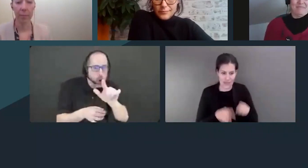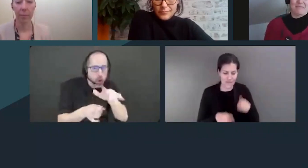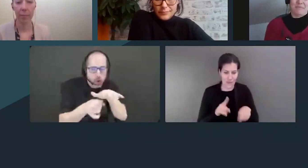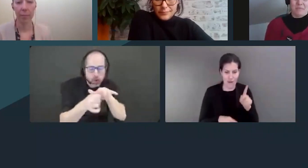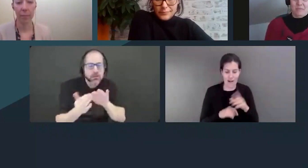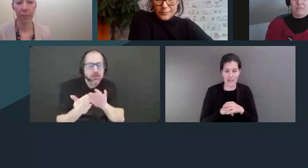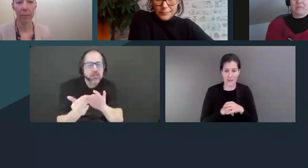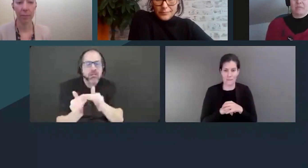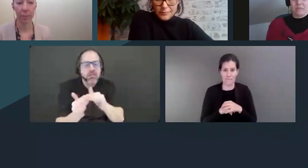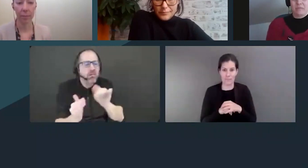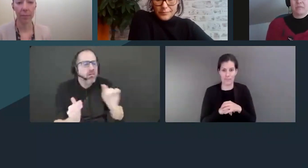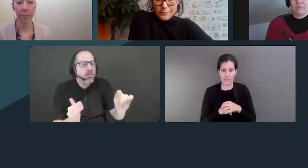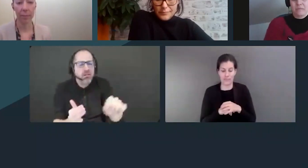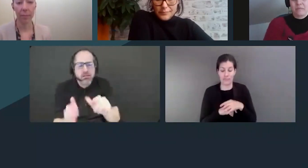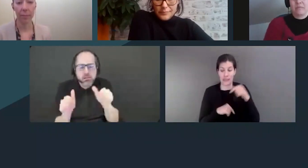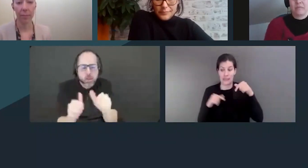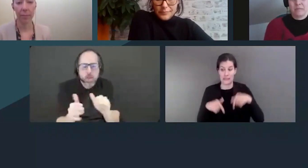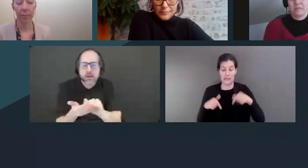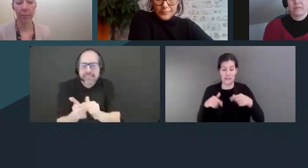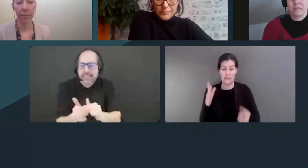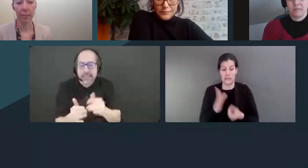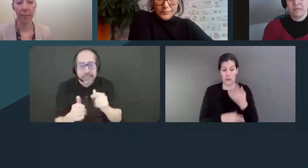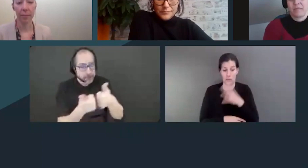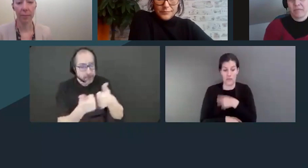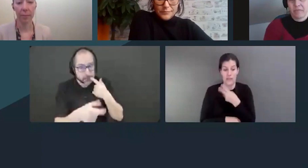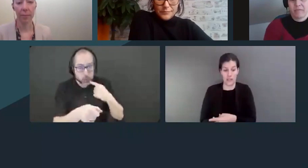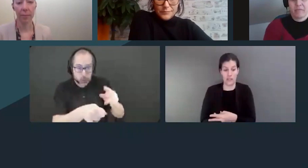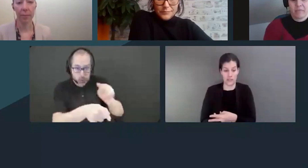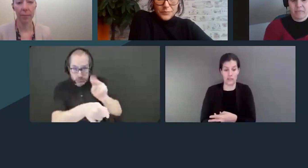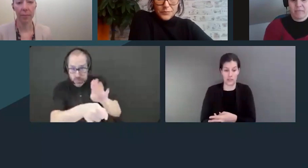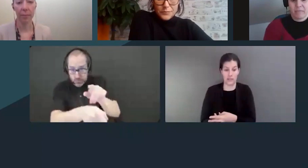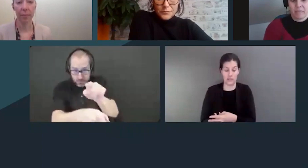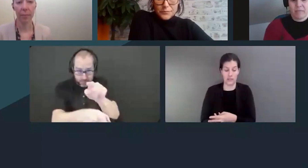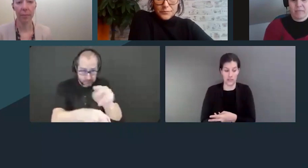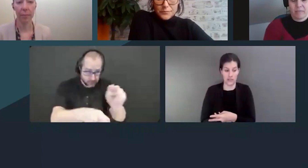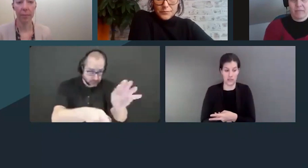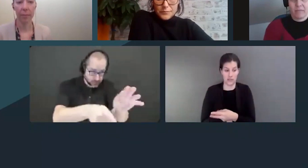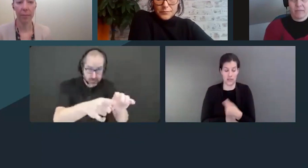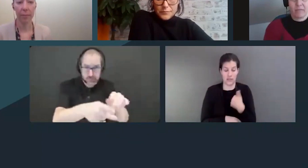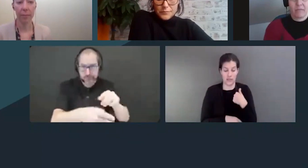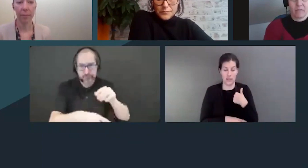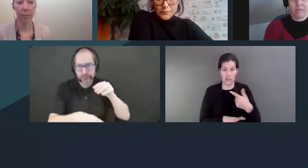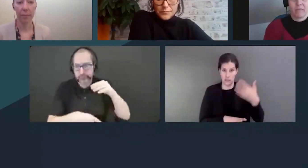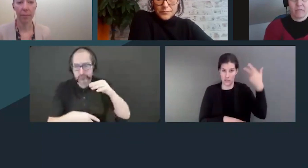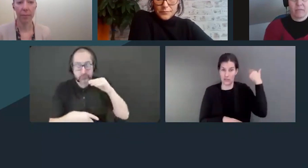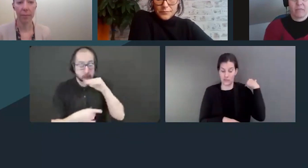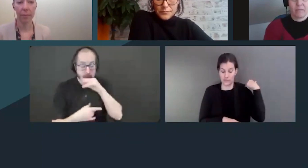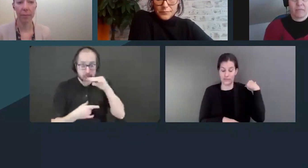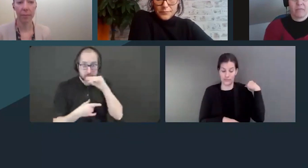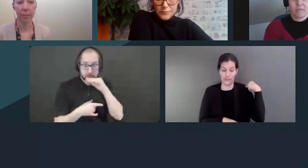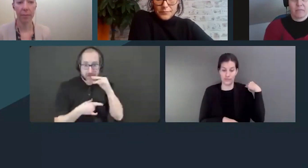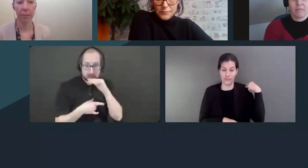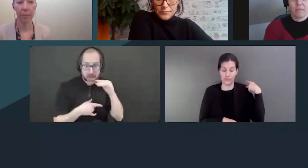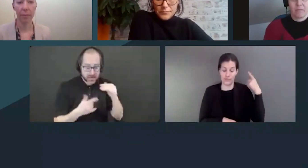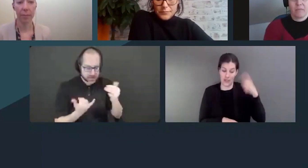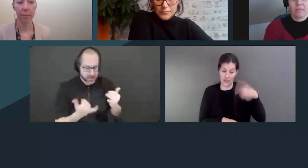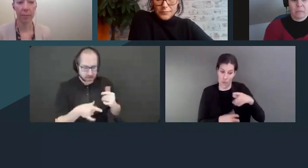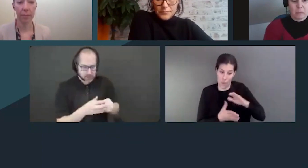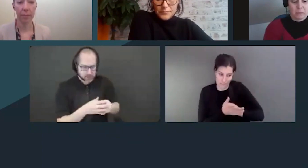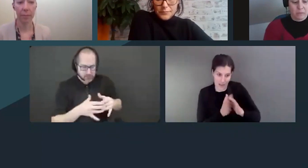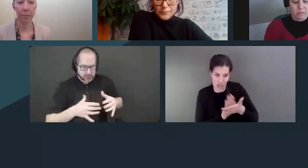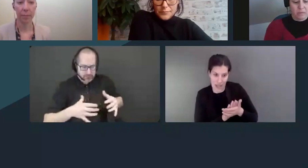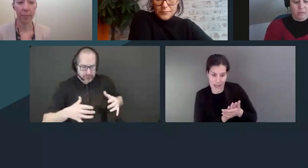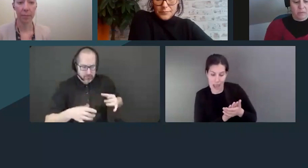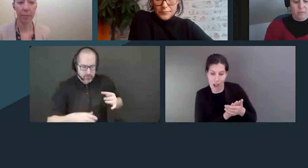au Nouveau-Brunswick, à Halifax. Donc, nous luttons toujours